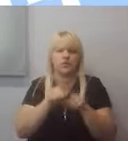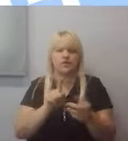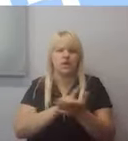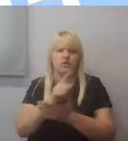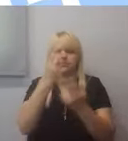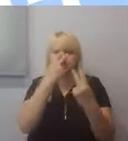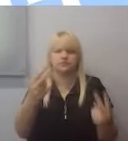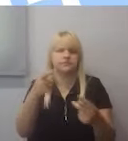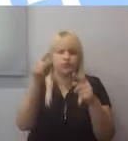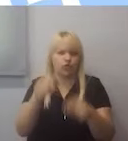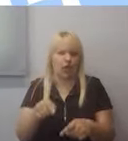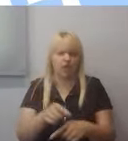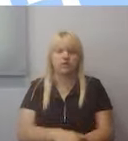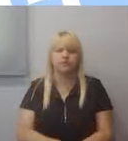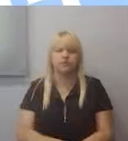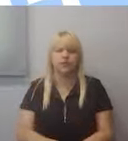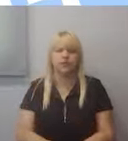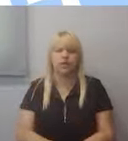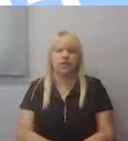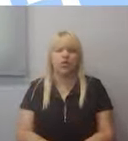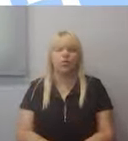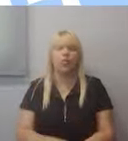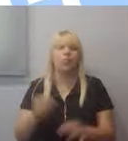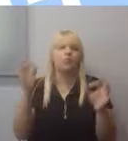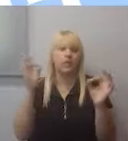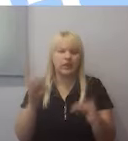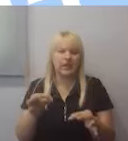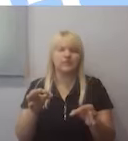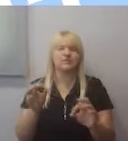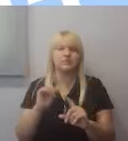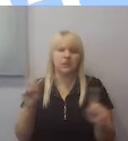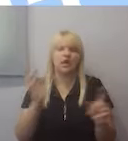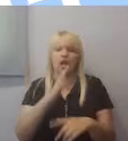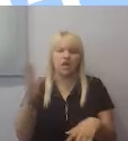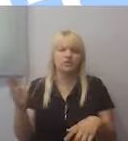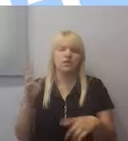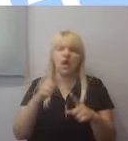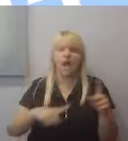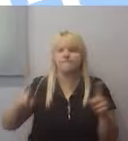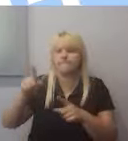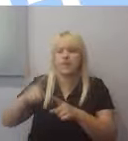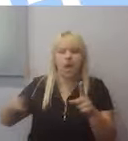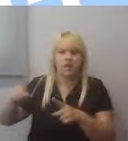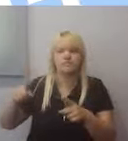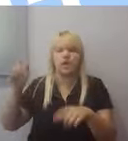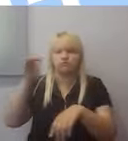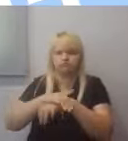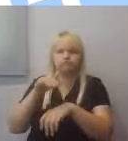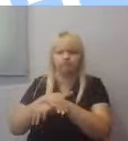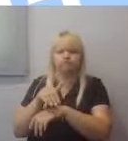šādi tā kā pēc būtības ir katrā apkaimē identificēts bet tas